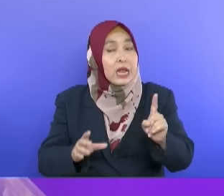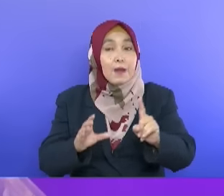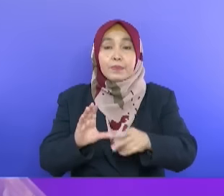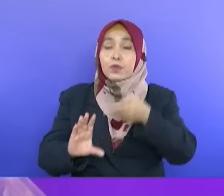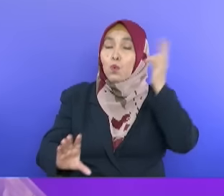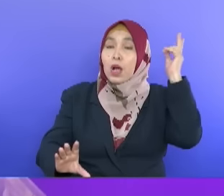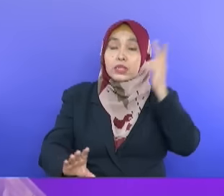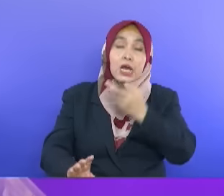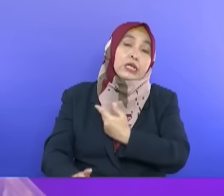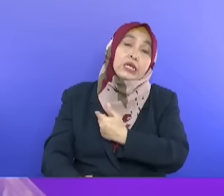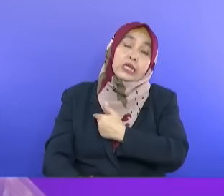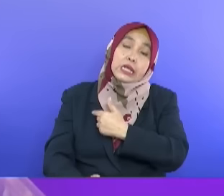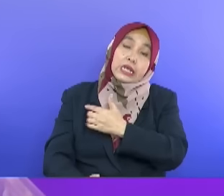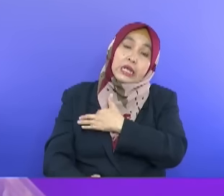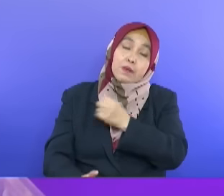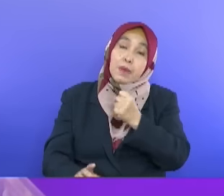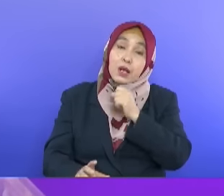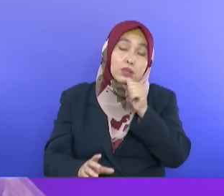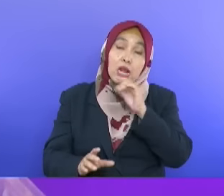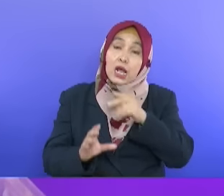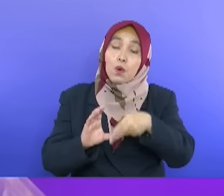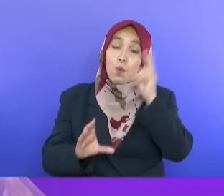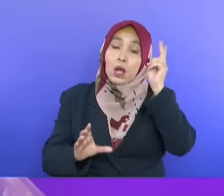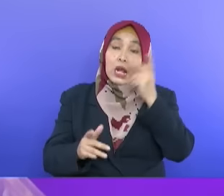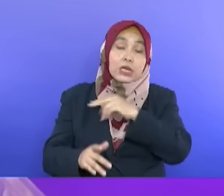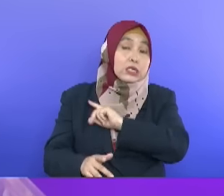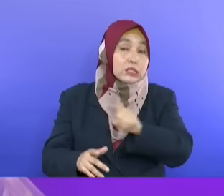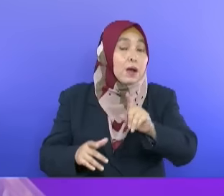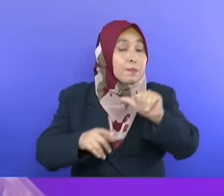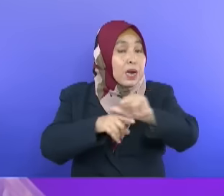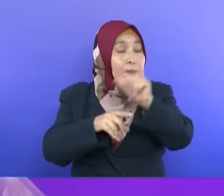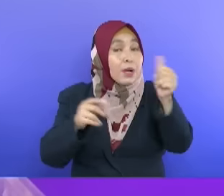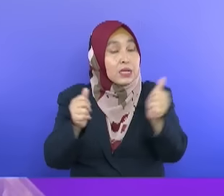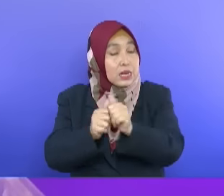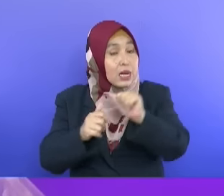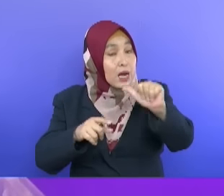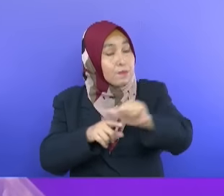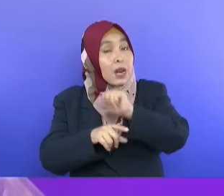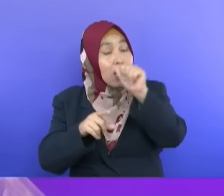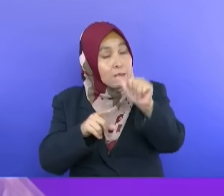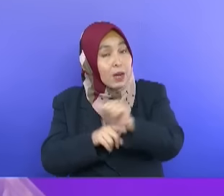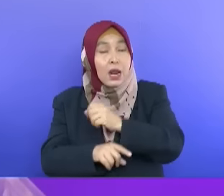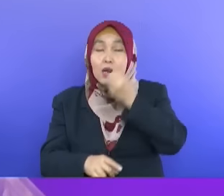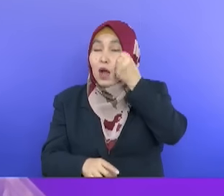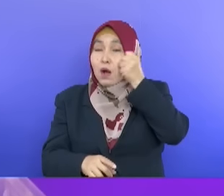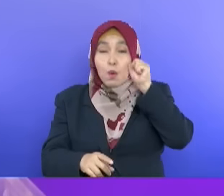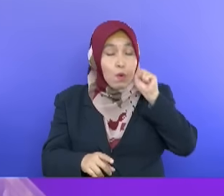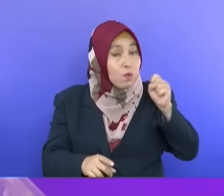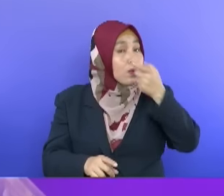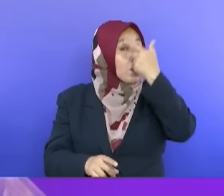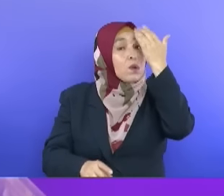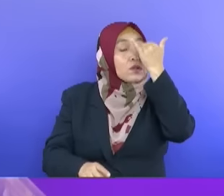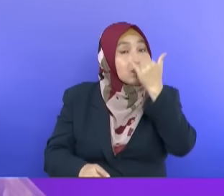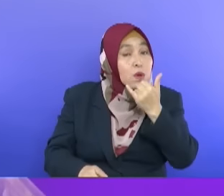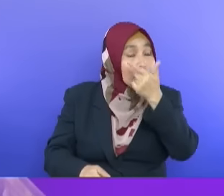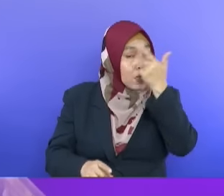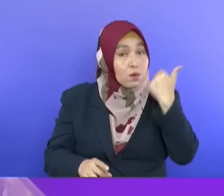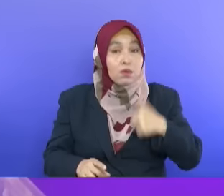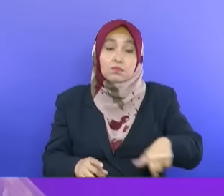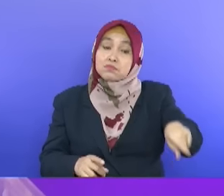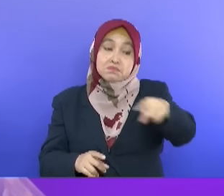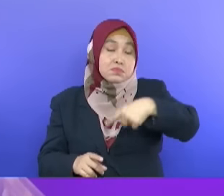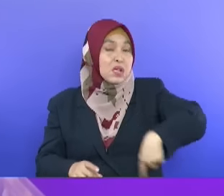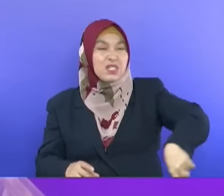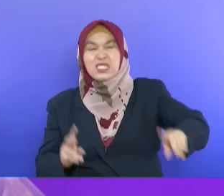keimanan ataupun kalau tak keluar dari Islam pun normal dengan amalan-amalan kufur renape karena mereka